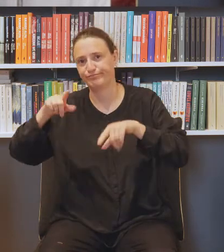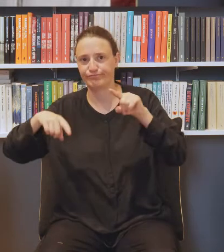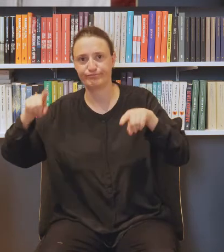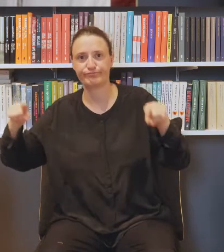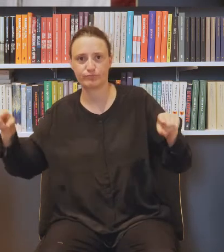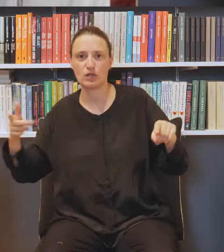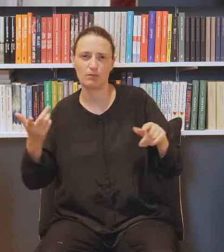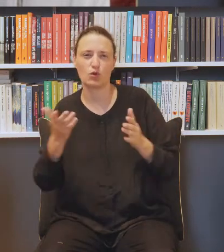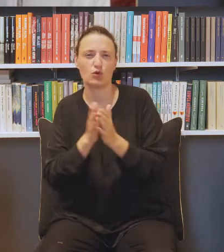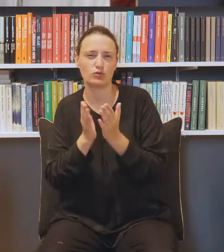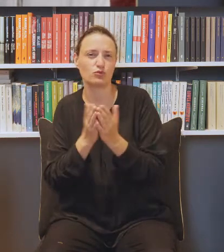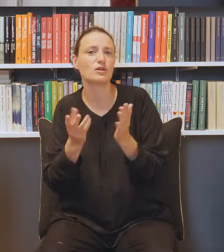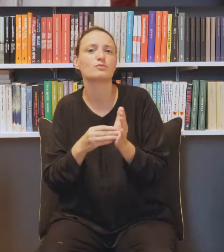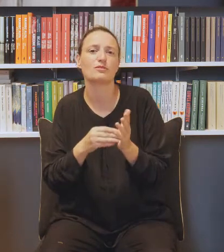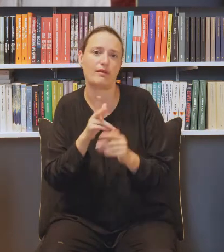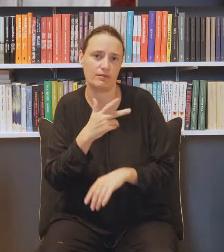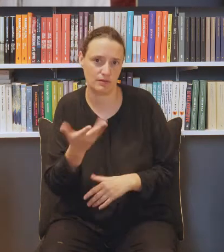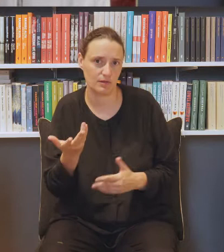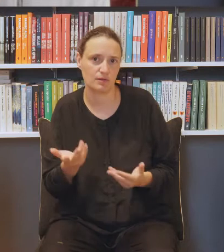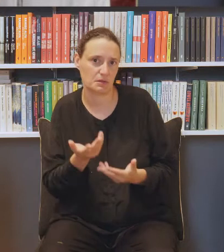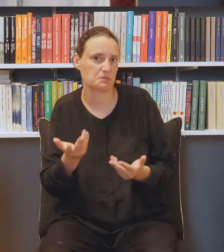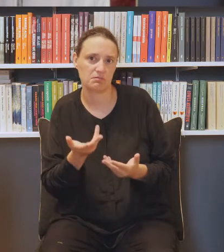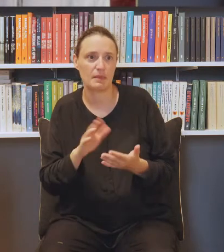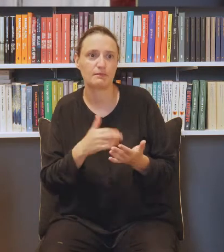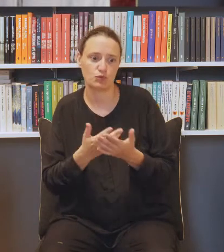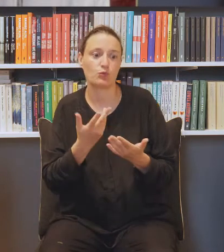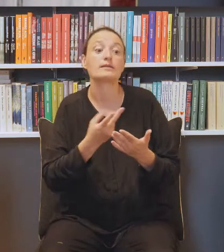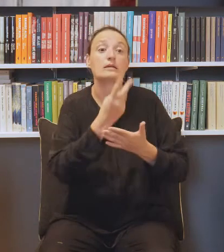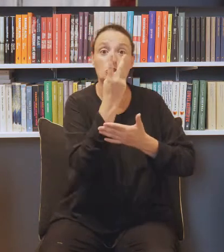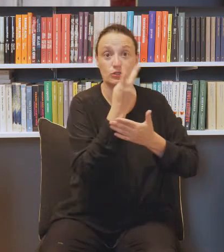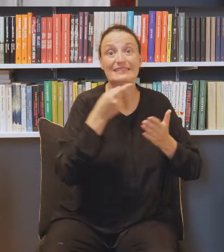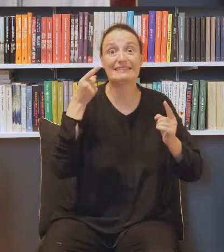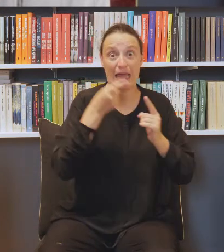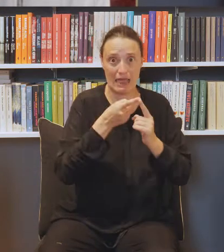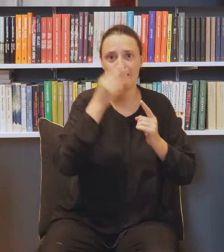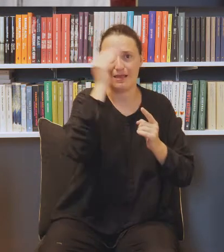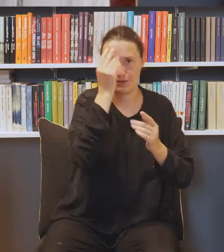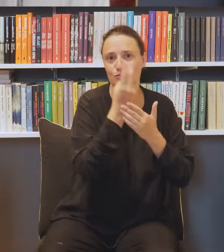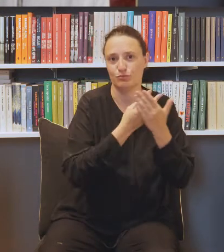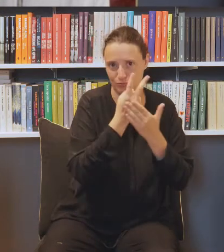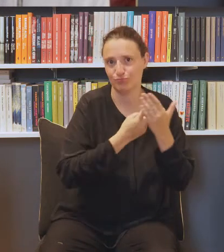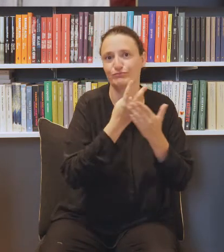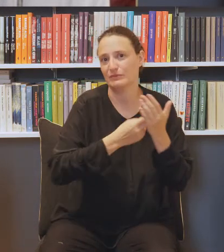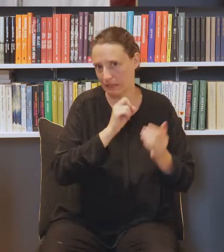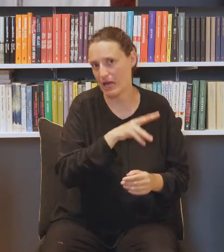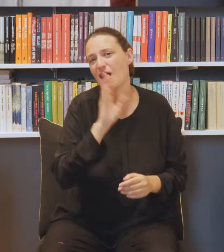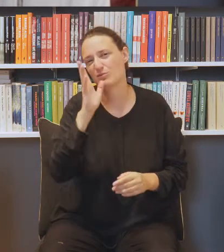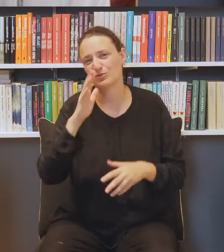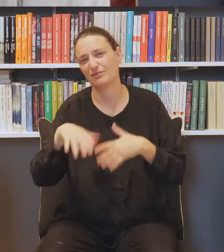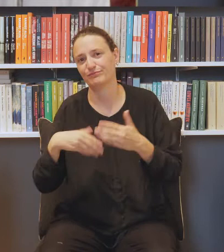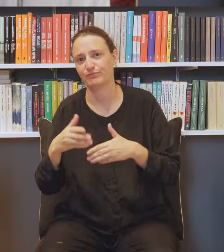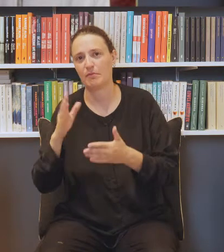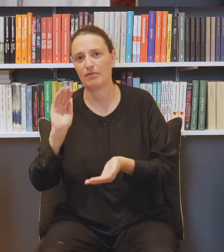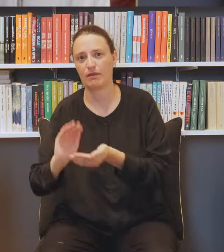książka użyteczna jest wtedy, kiedy uczy na przykład czytać, czy... Ale dobra, to wróćmy. Chciałem pokazać bardziej takie